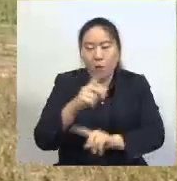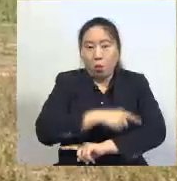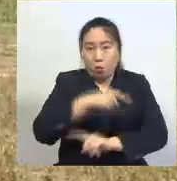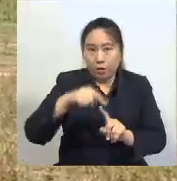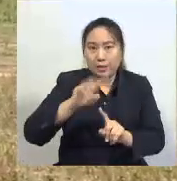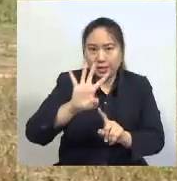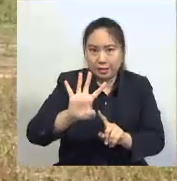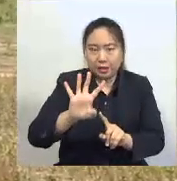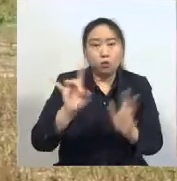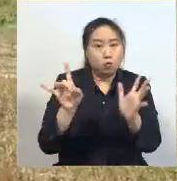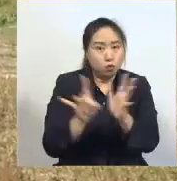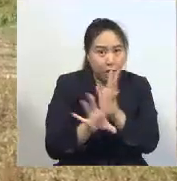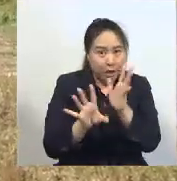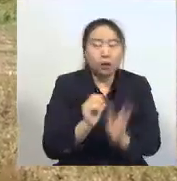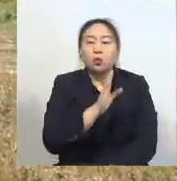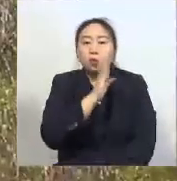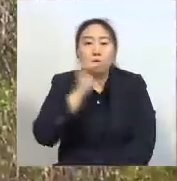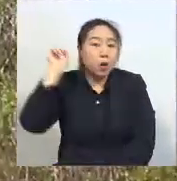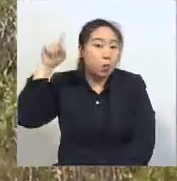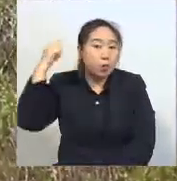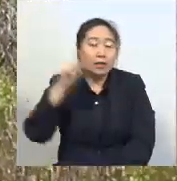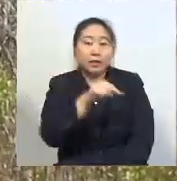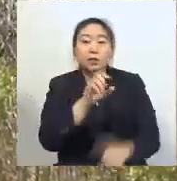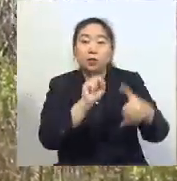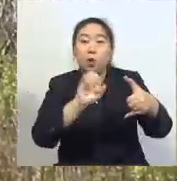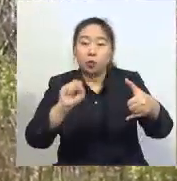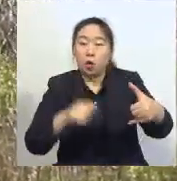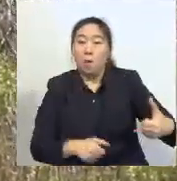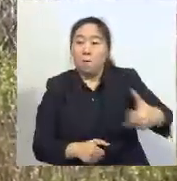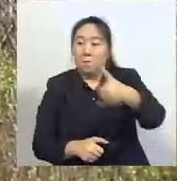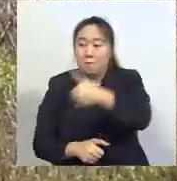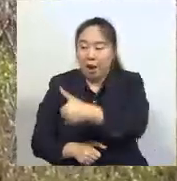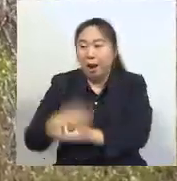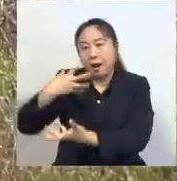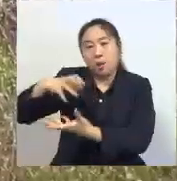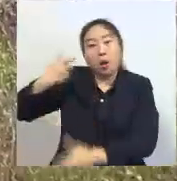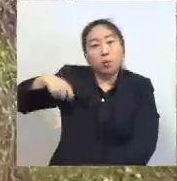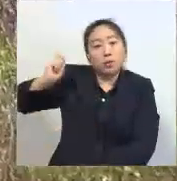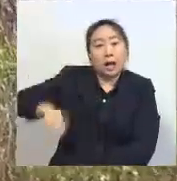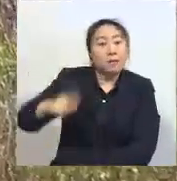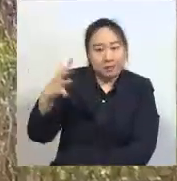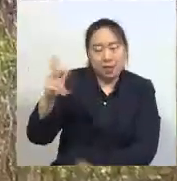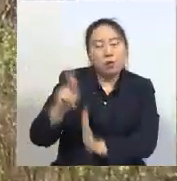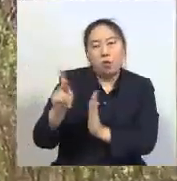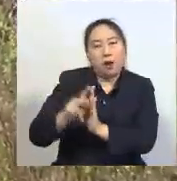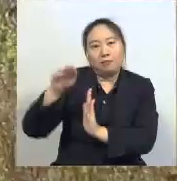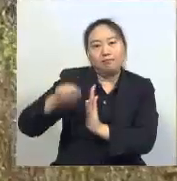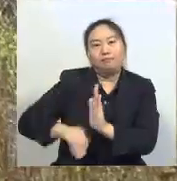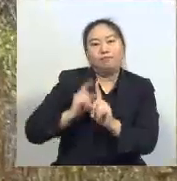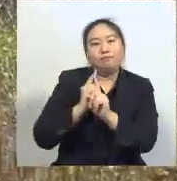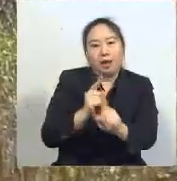นี้ค่ะและหากนางสาวปารีณาไม่มาชี้แจงก็จะต้องถูกดำเนินการตามกฎหมายสปก.ต่อไปด้วย